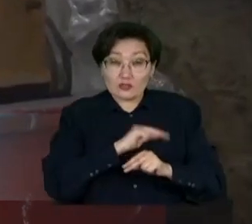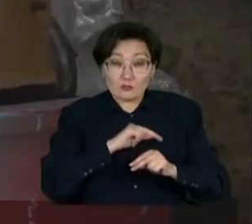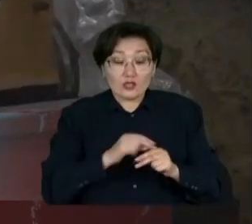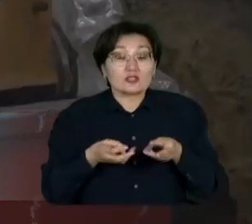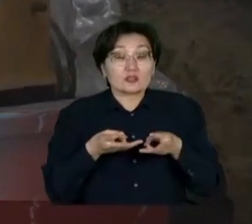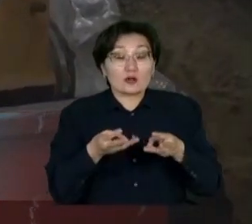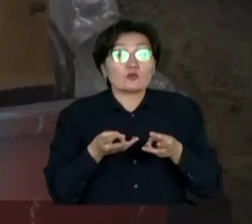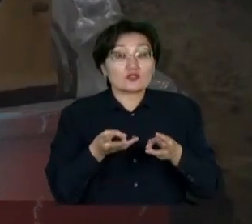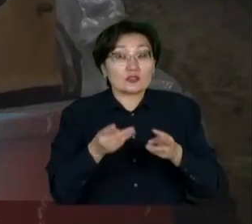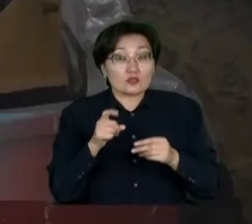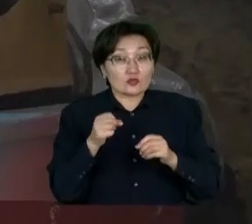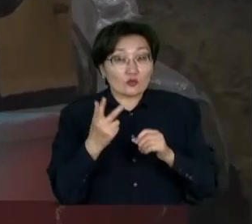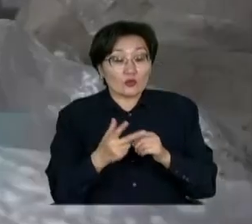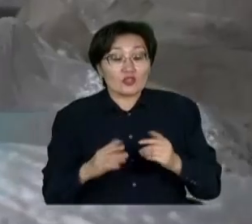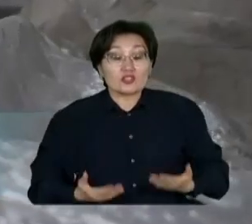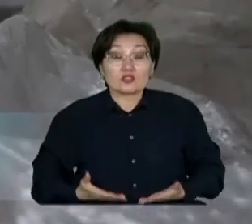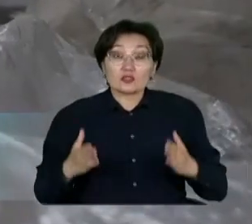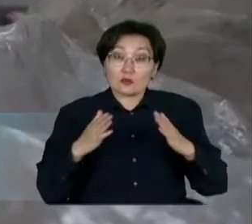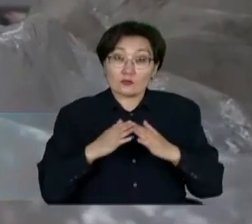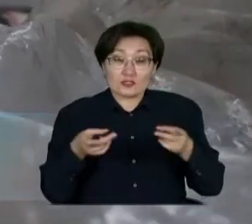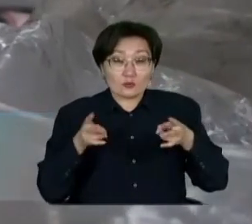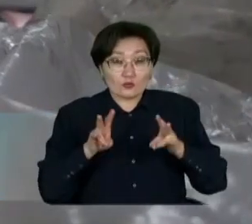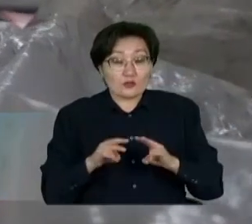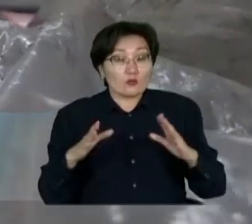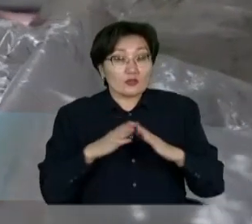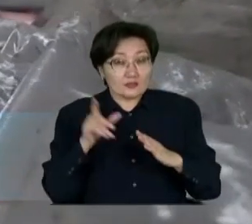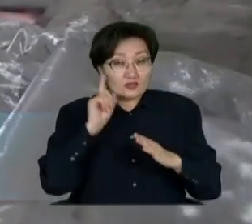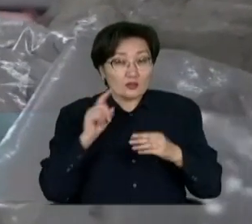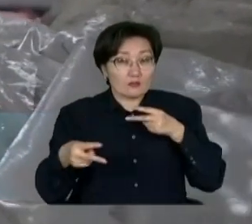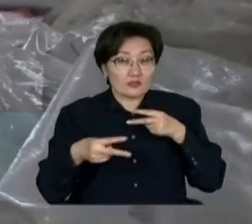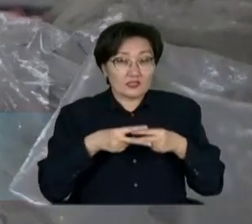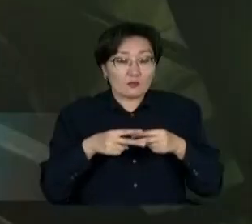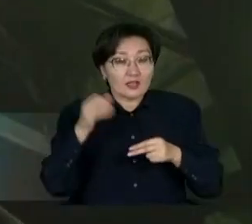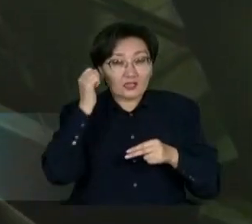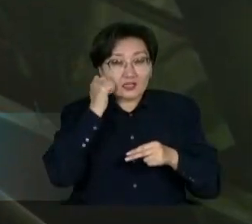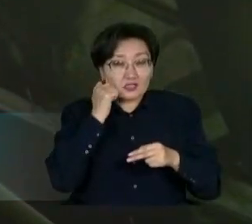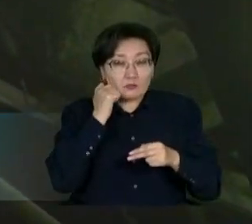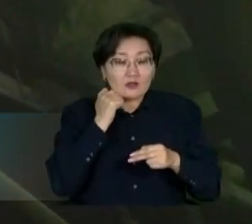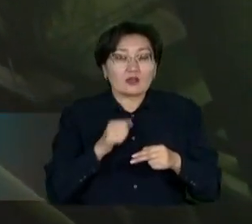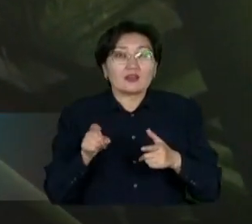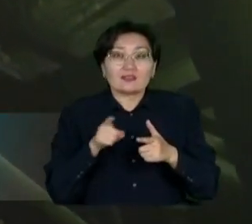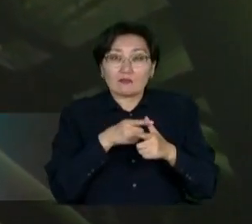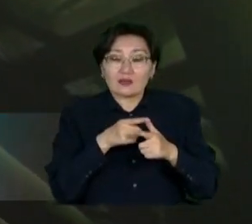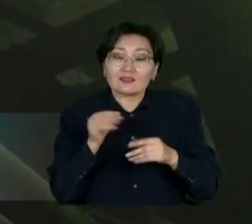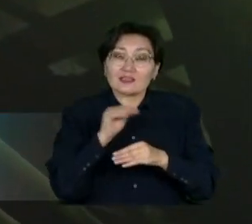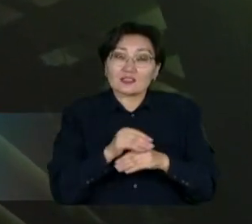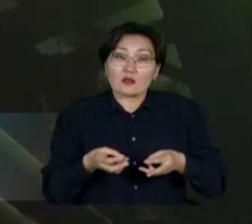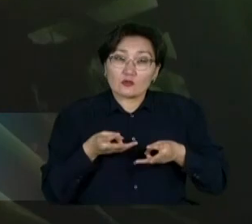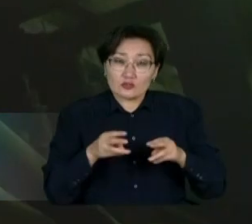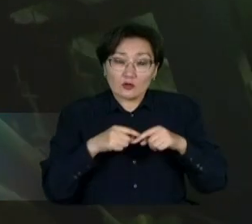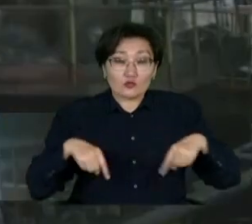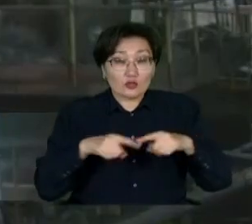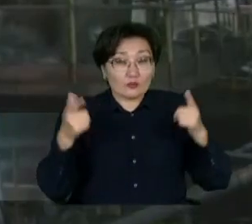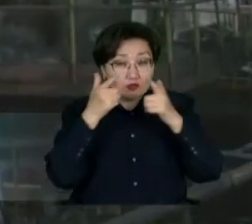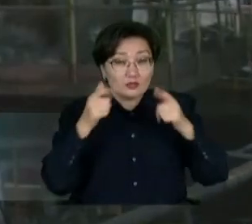котельная отапливается 113 жилых домов. Остальные дома пока подключены к старым локальным котельным. Буликпаев также